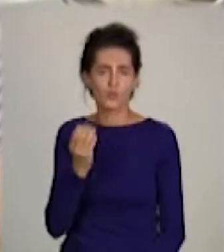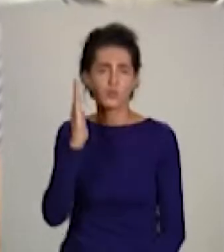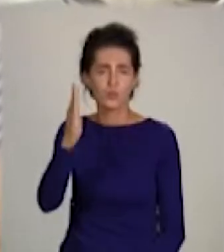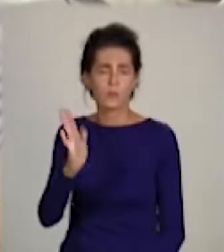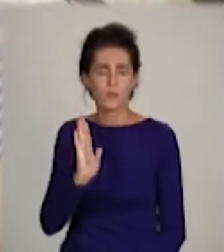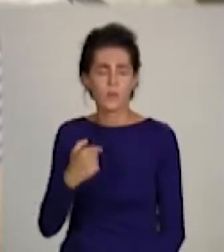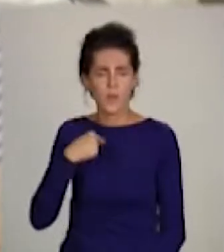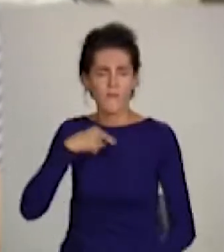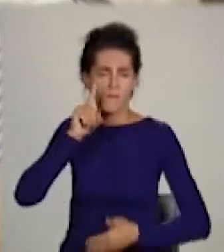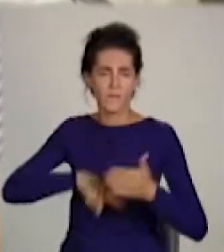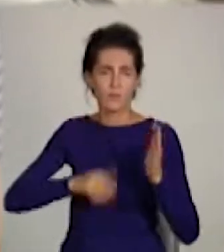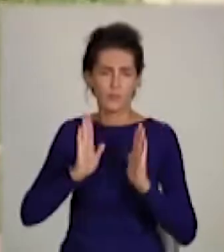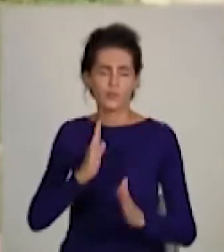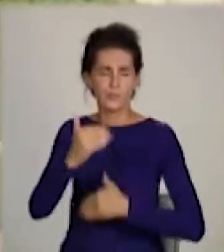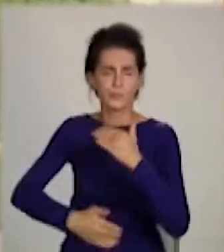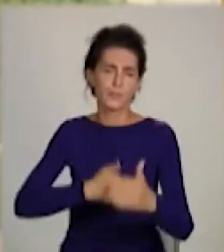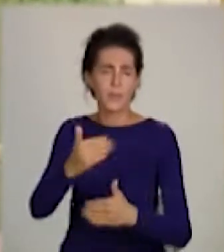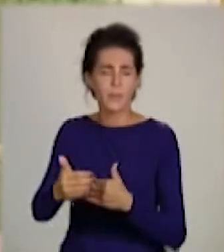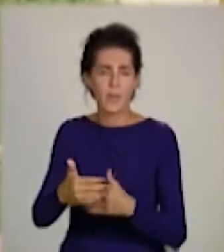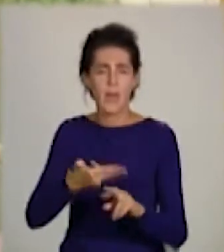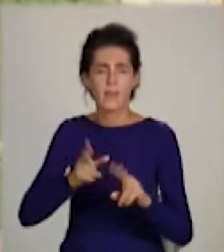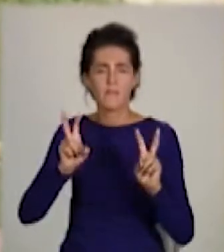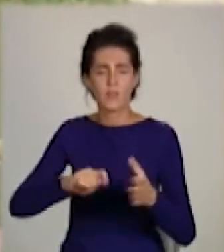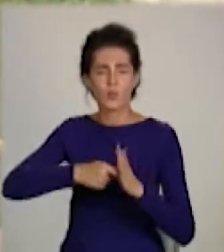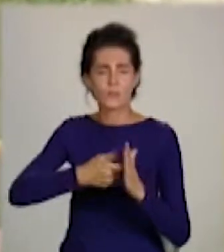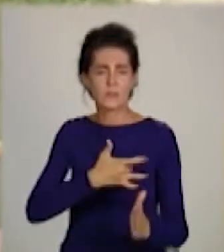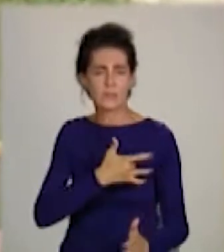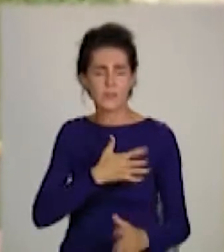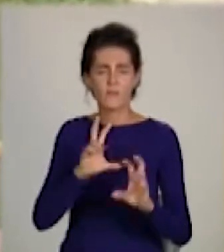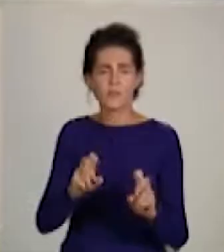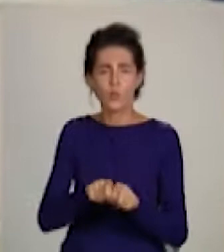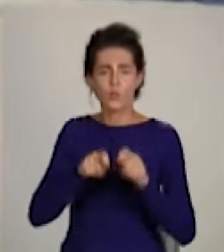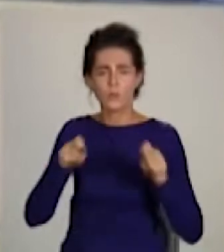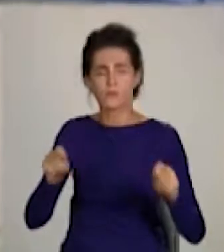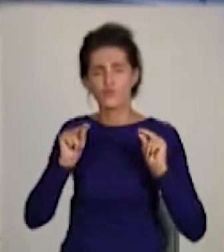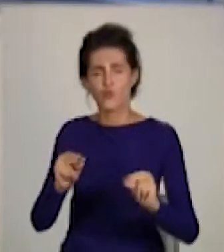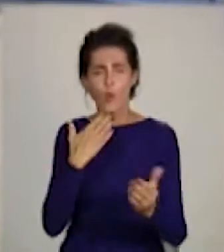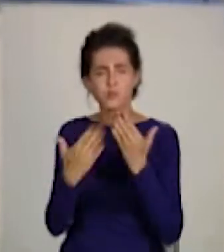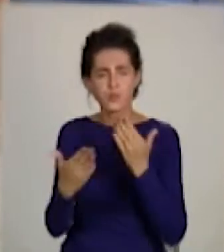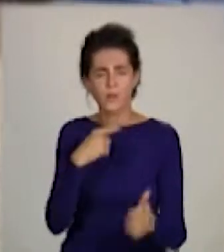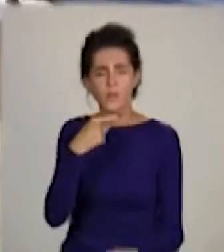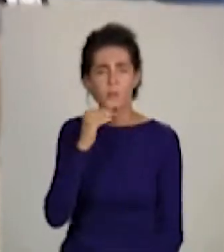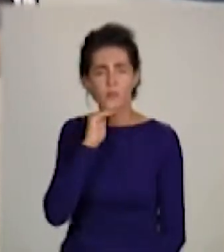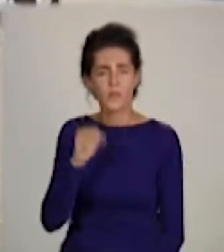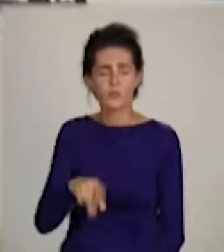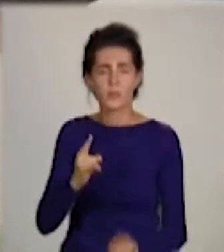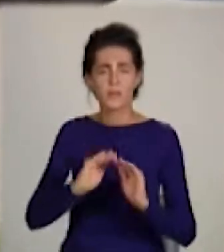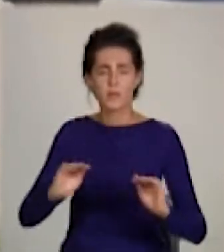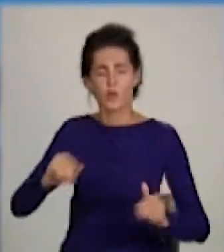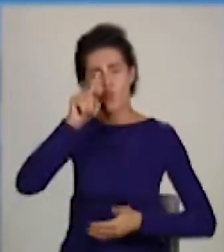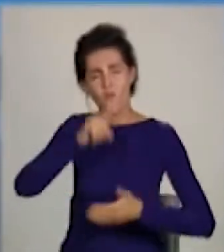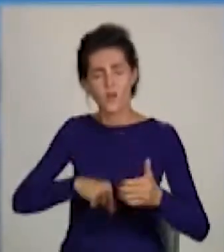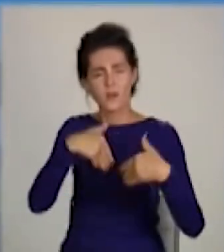тому сподіваємося, що наверстає. Ключ до серця дитини у щирому спілкуванні, розповідають фахівці. Аби малеча вам довіряла,